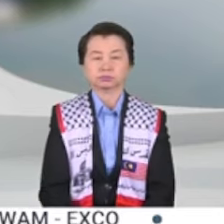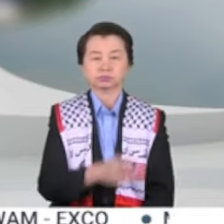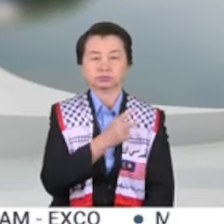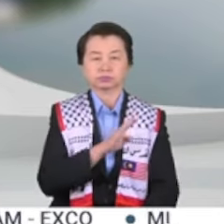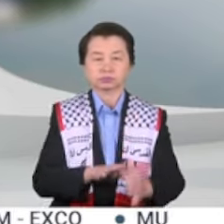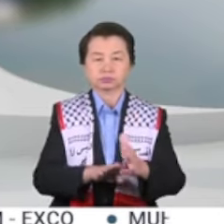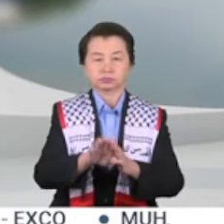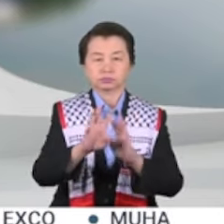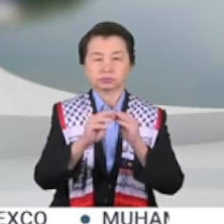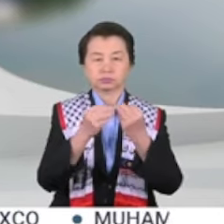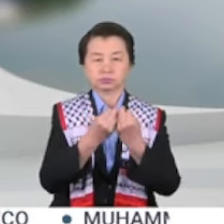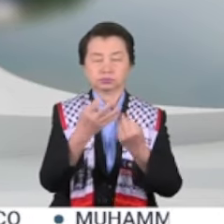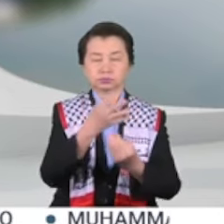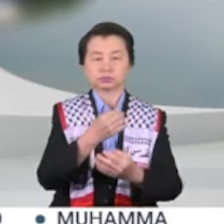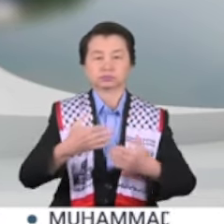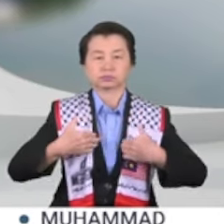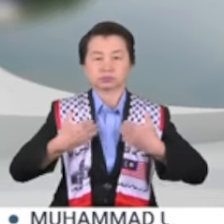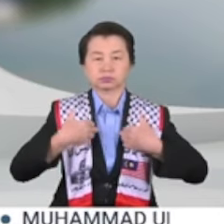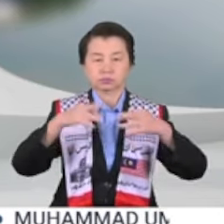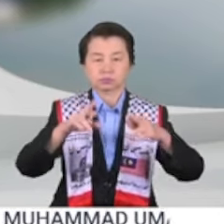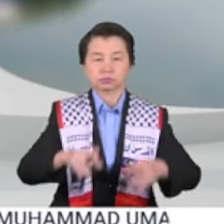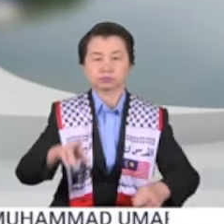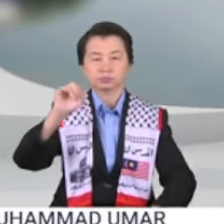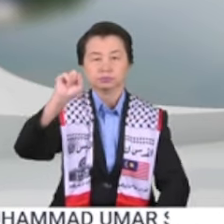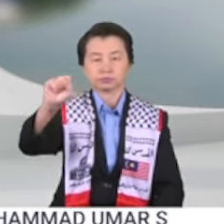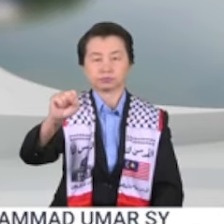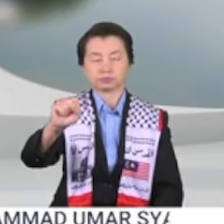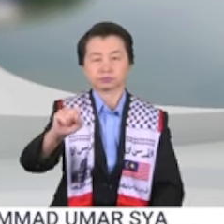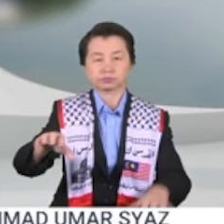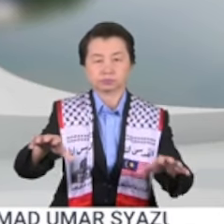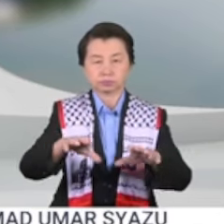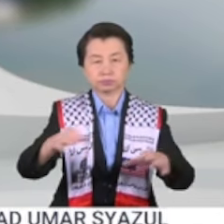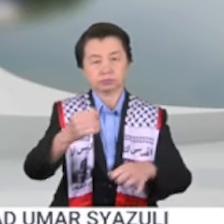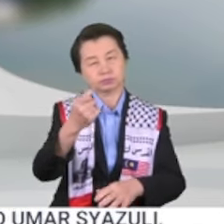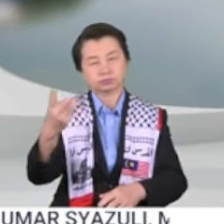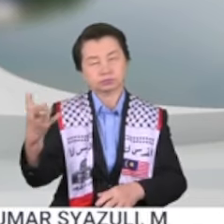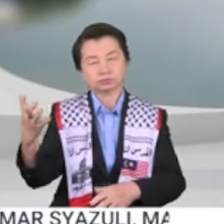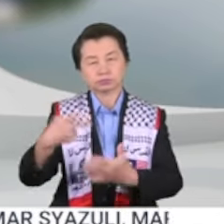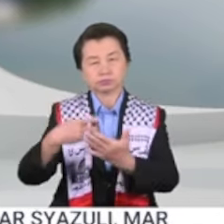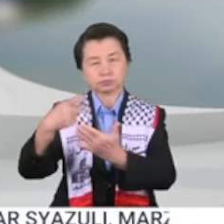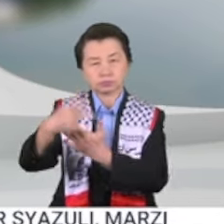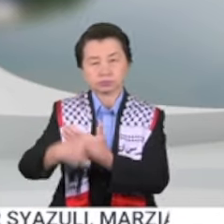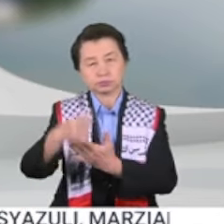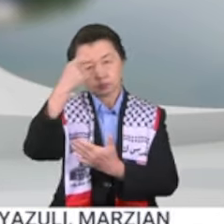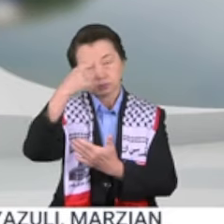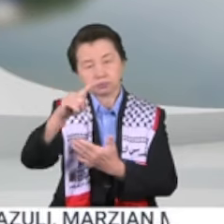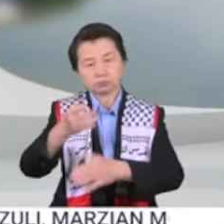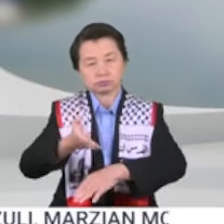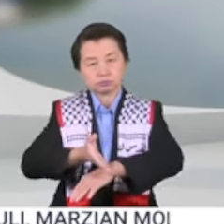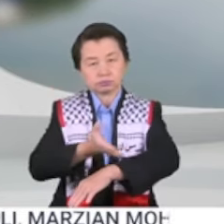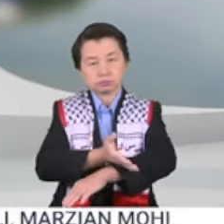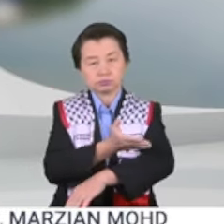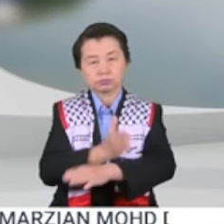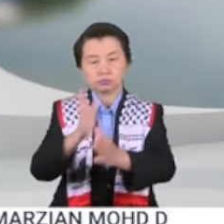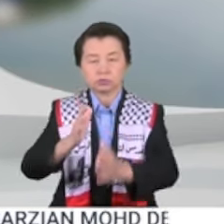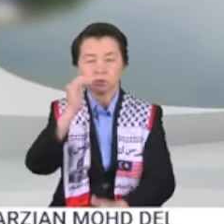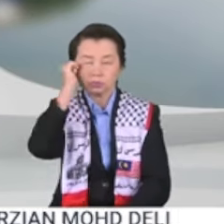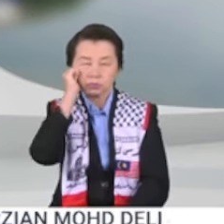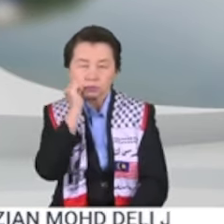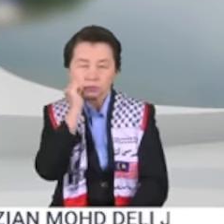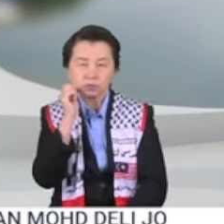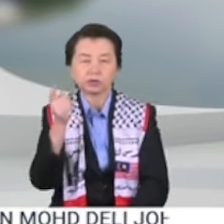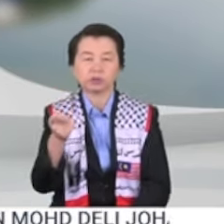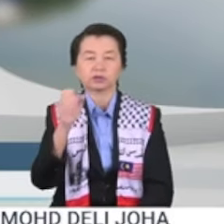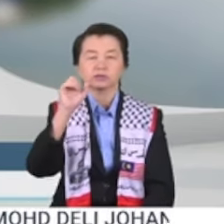Kementerian Pembangunan Masyarakat dan Kesejahteraan Rakyat Sabah menjalankan beberapa inisiatif bagi memperkasa warga emas di negeri